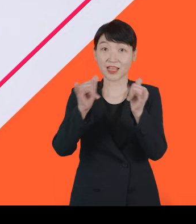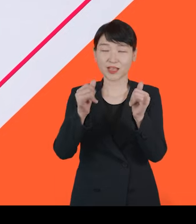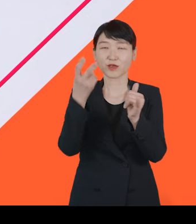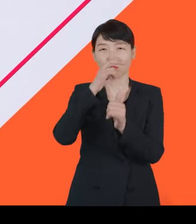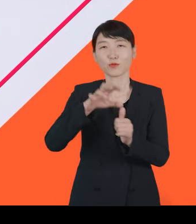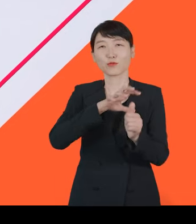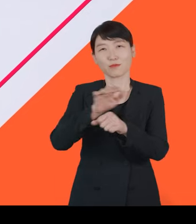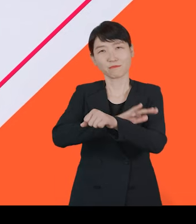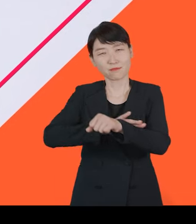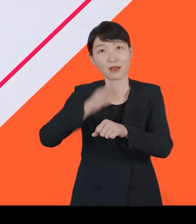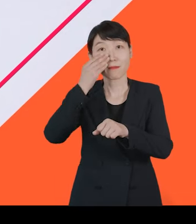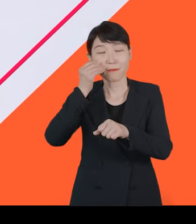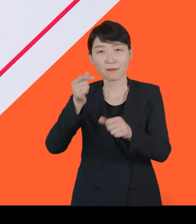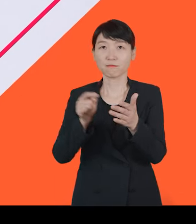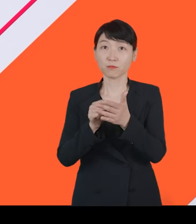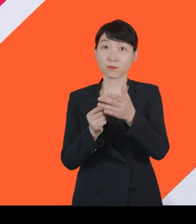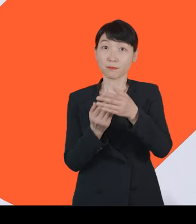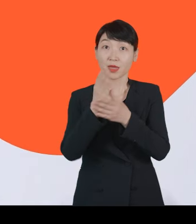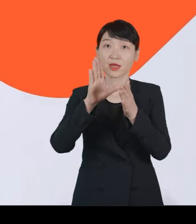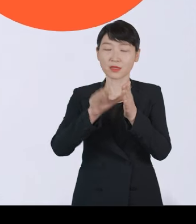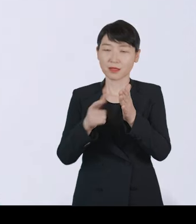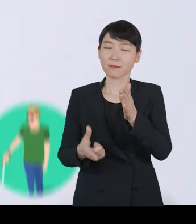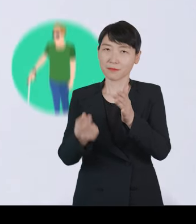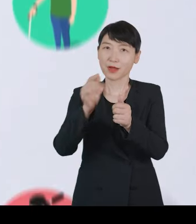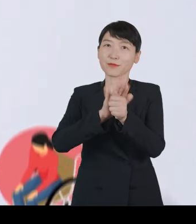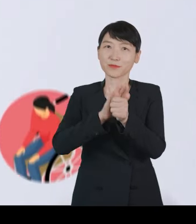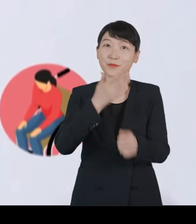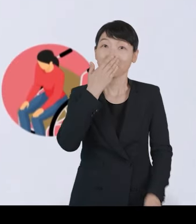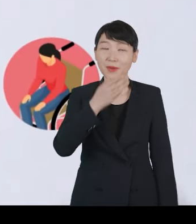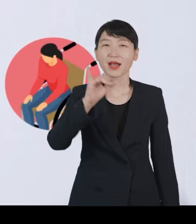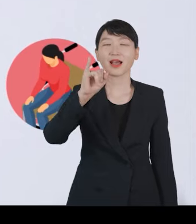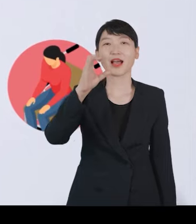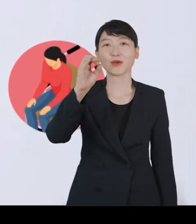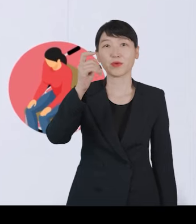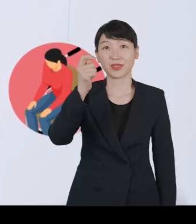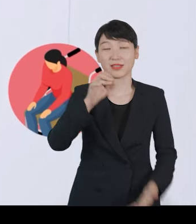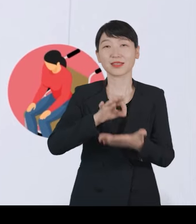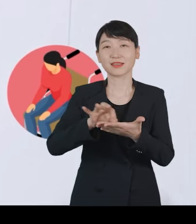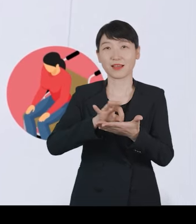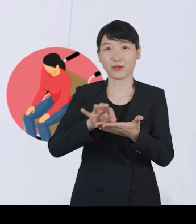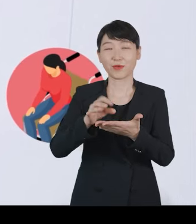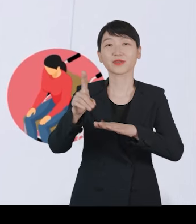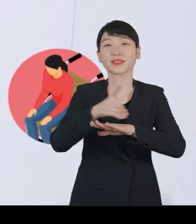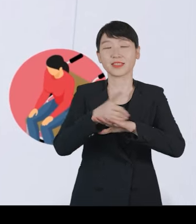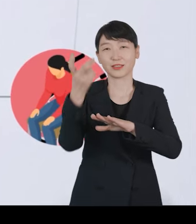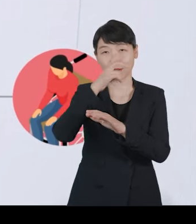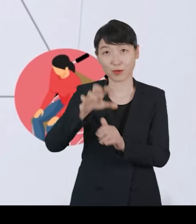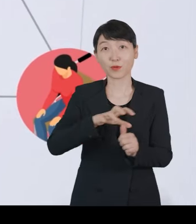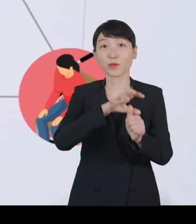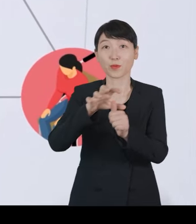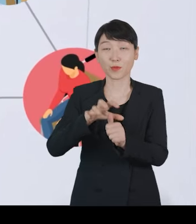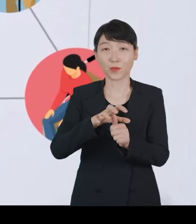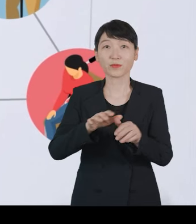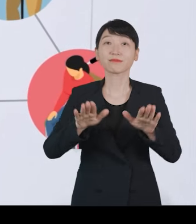장애인의 돌봄 공백을 최소화해 응급 상황에 신속하게 대응하는 IoT 활용 디지털 통합 돌봄